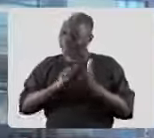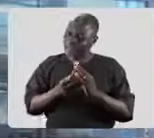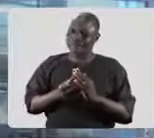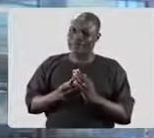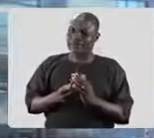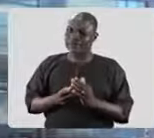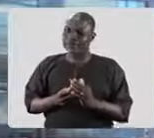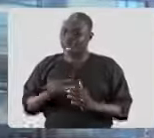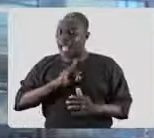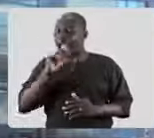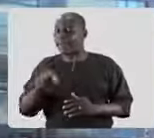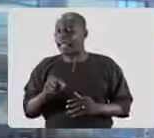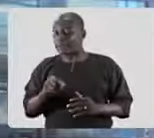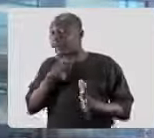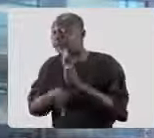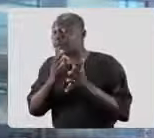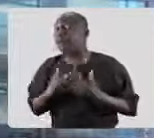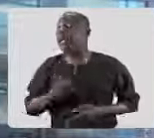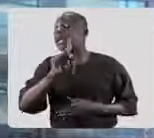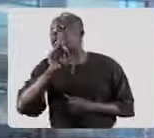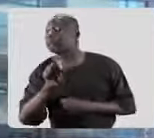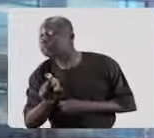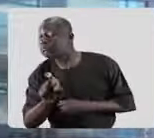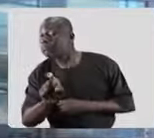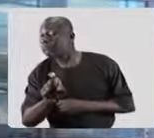se e ja sa metwe etuo e kokum politician